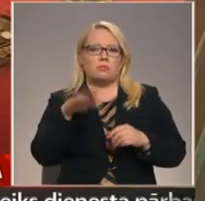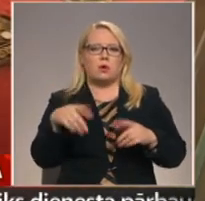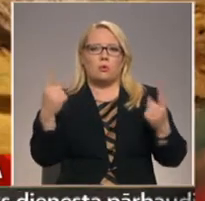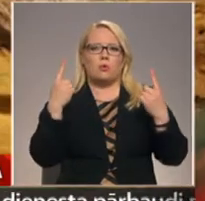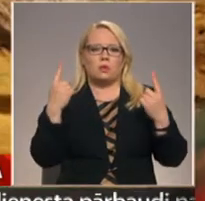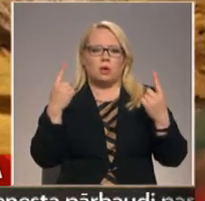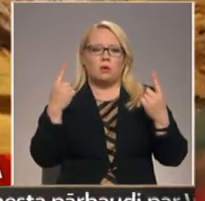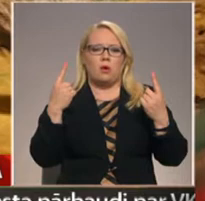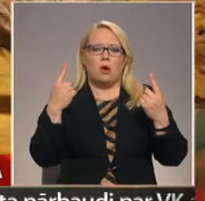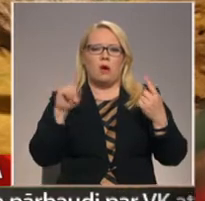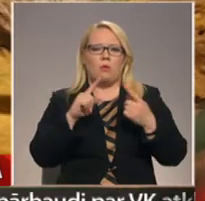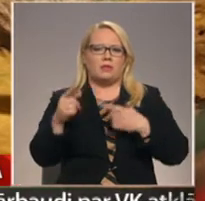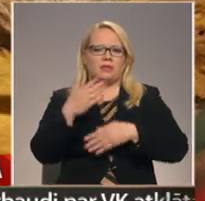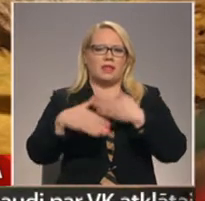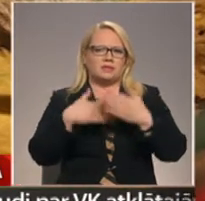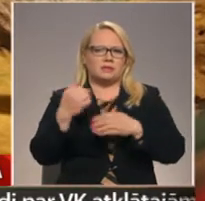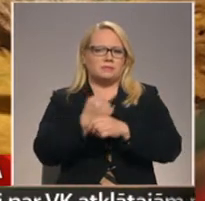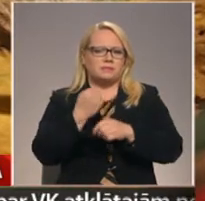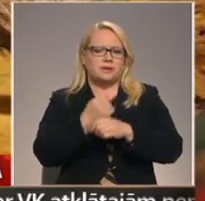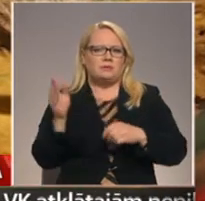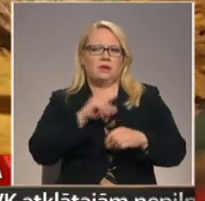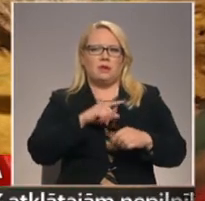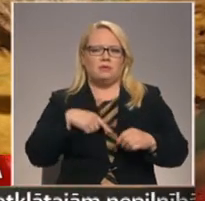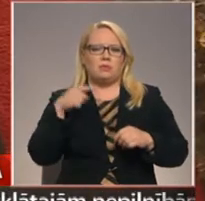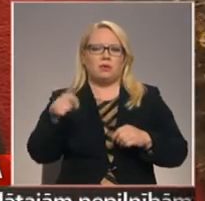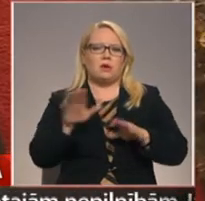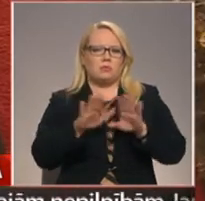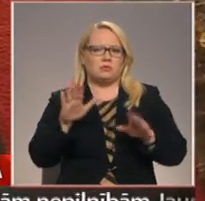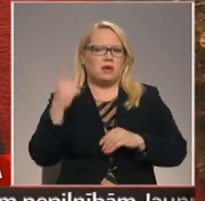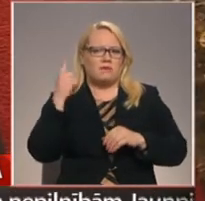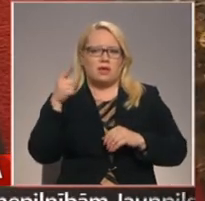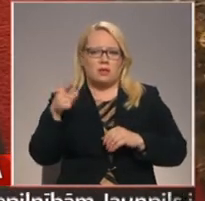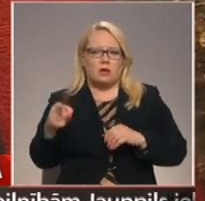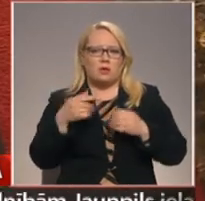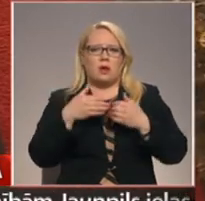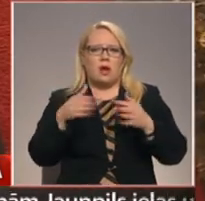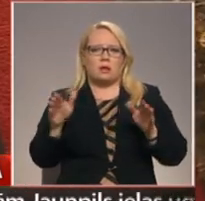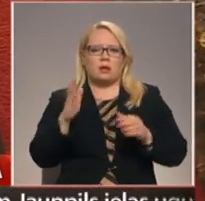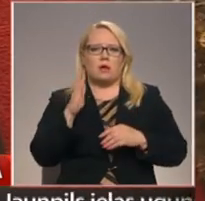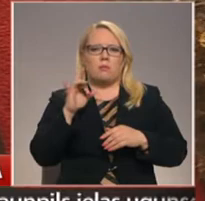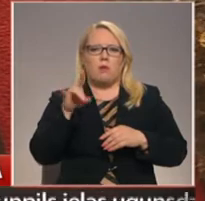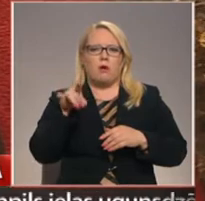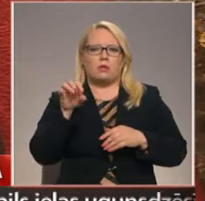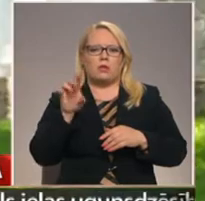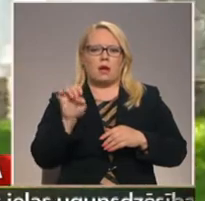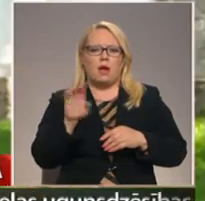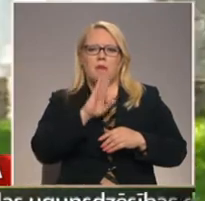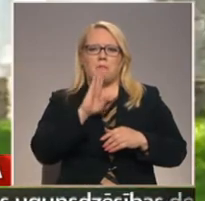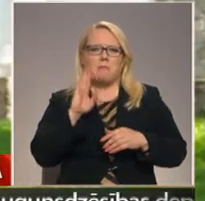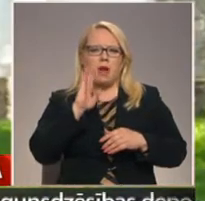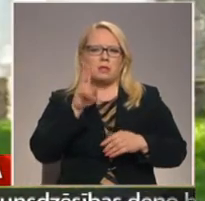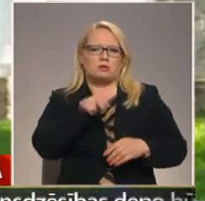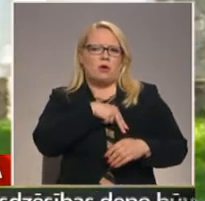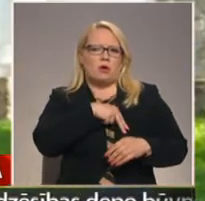unikālāku tekstiļu visā Latvijā, nevienā muzejā nav, tur atklāja šo te Jozefa Henriha Borha, Maltas ordeņa